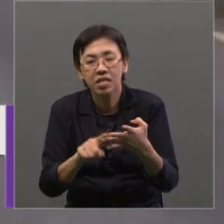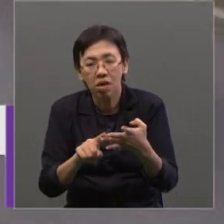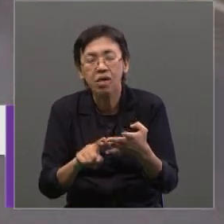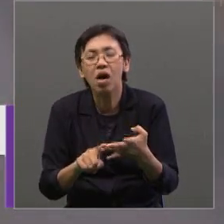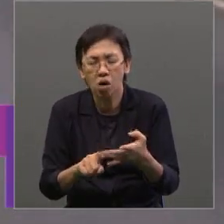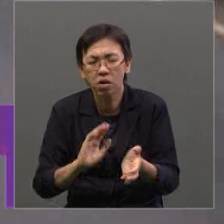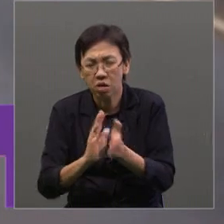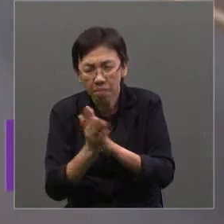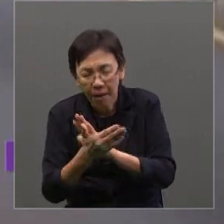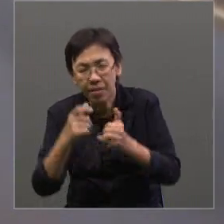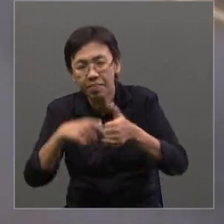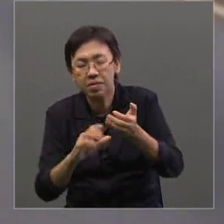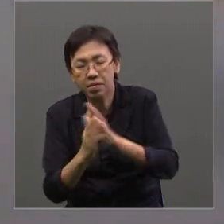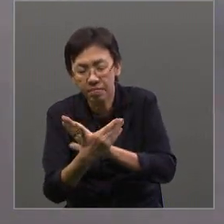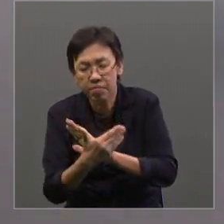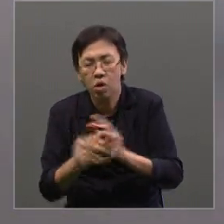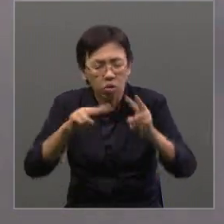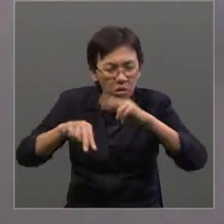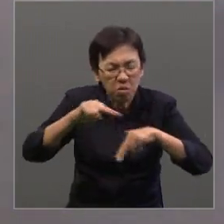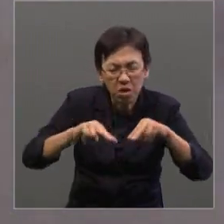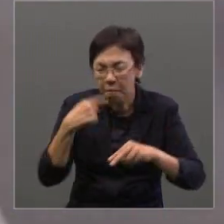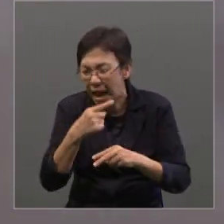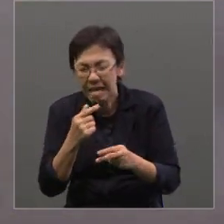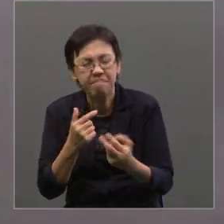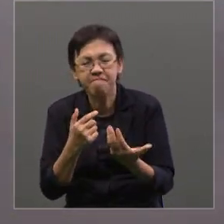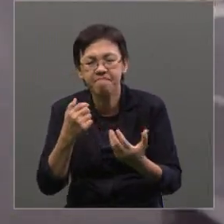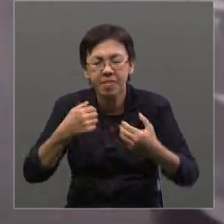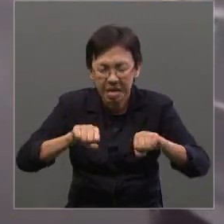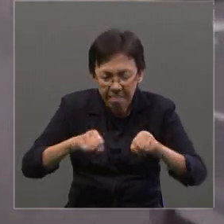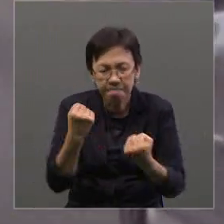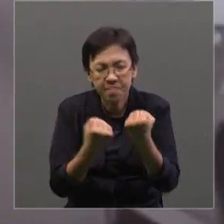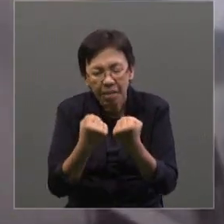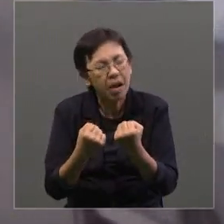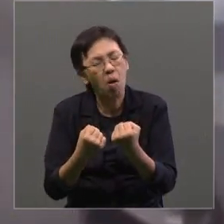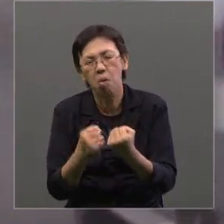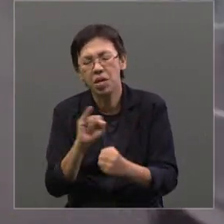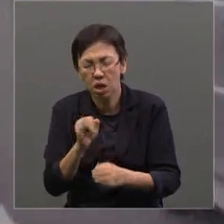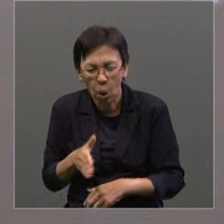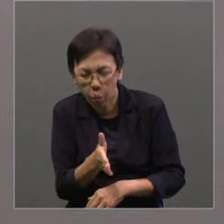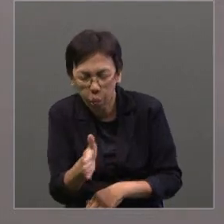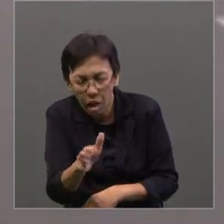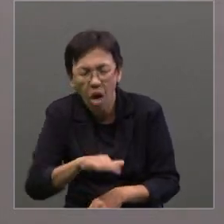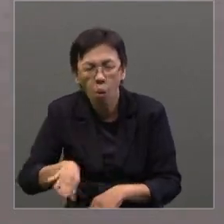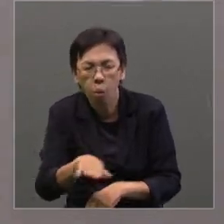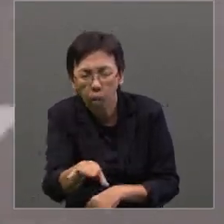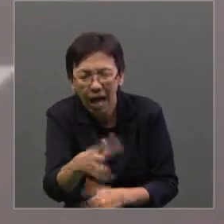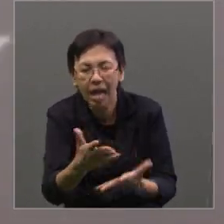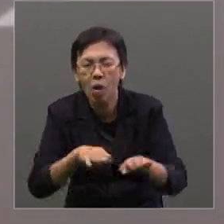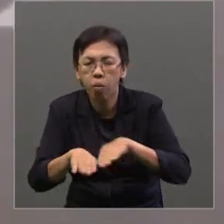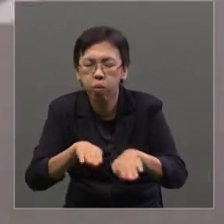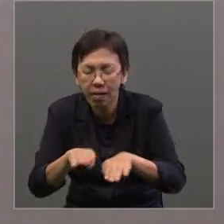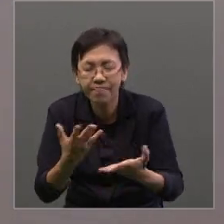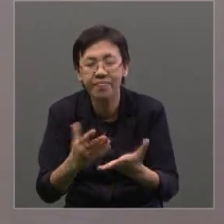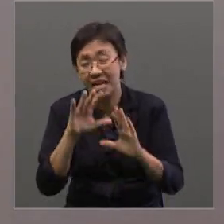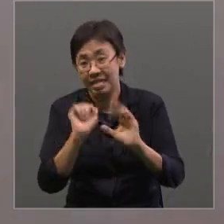ปรับเปลี่ยนพฤติกรรมเร่งกวดขันตรวจสอบการกระทำความผิดทุกช่องทางและให้เพิ่มความเข้มข้นในการระดมกวาด